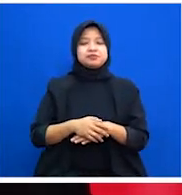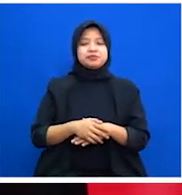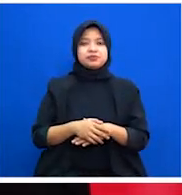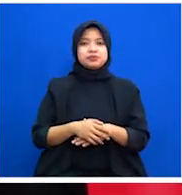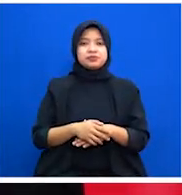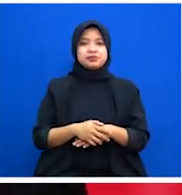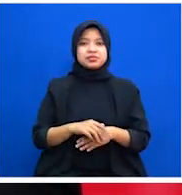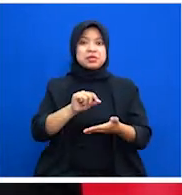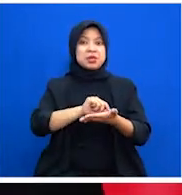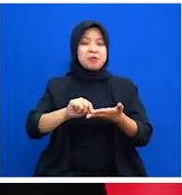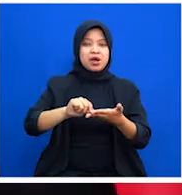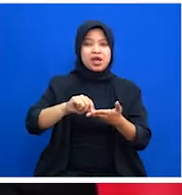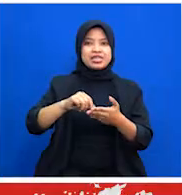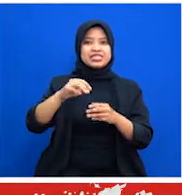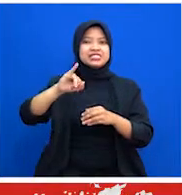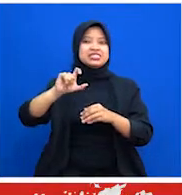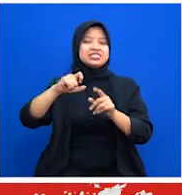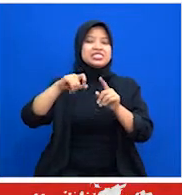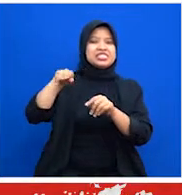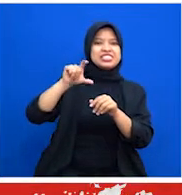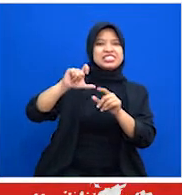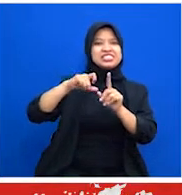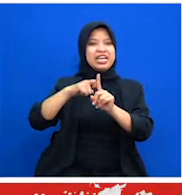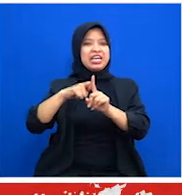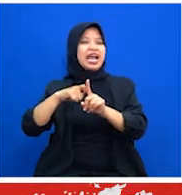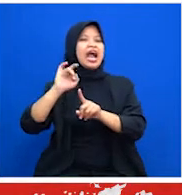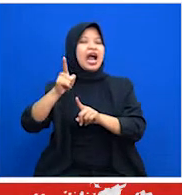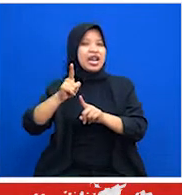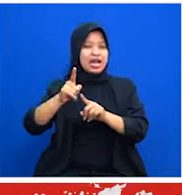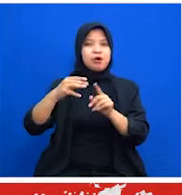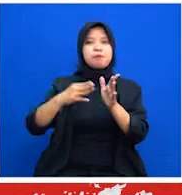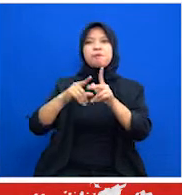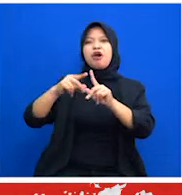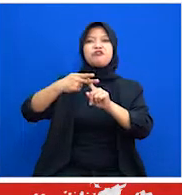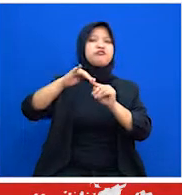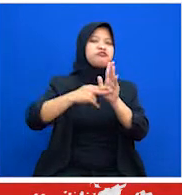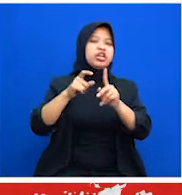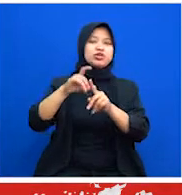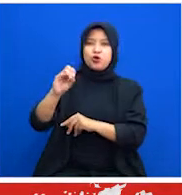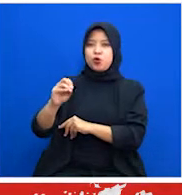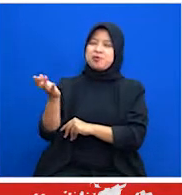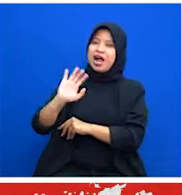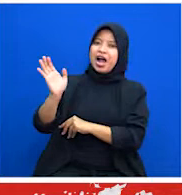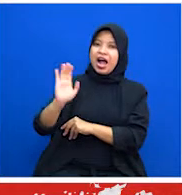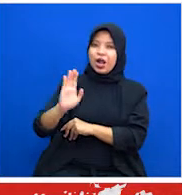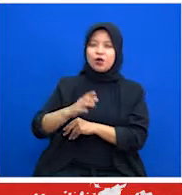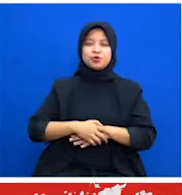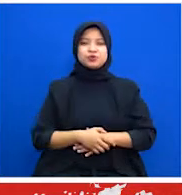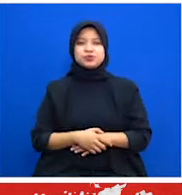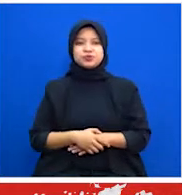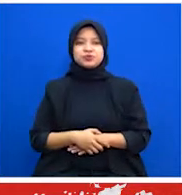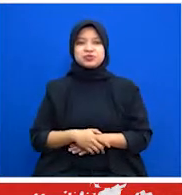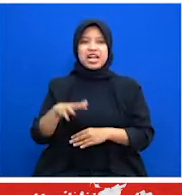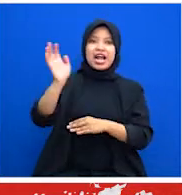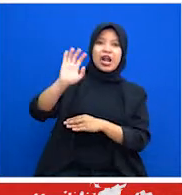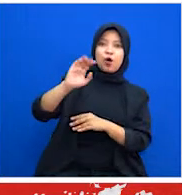ahlinya yaitu tidak ada Bung Jack selaku ketua presidium masyarakat antifitnah Indonesia halo budek